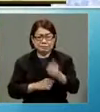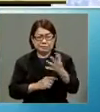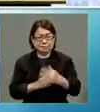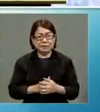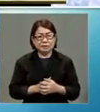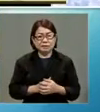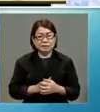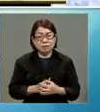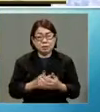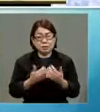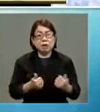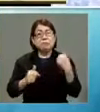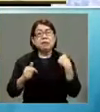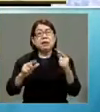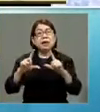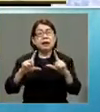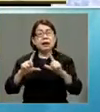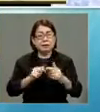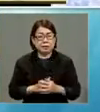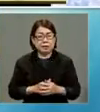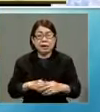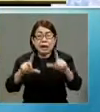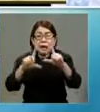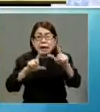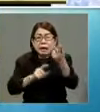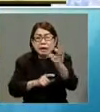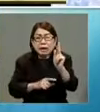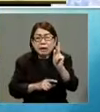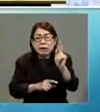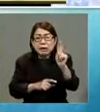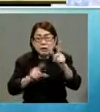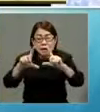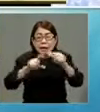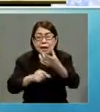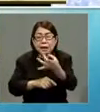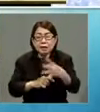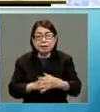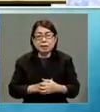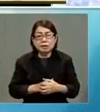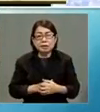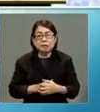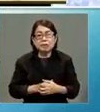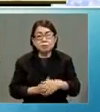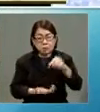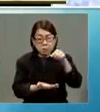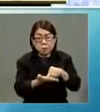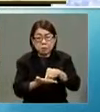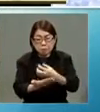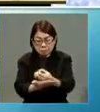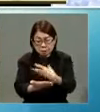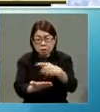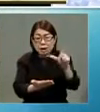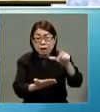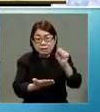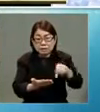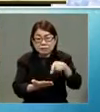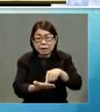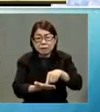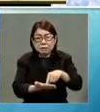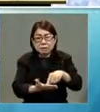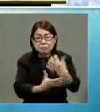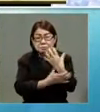วตอนนี้มี LINE อีกอันนึงนะครับเป็น LINE หลายคนบอกว่าเป็นช่องทางLINE อันนี้มาเนี่ยบังคับให้ต้องลงไห